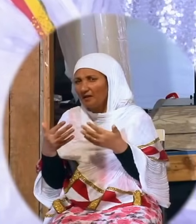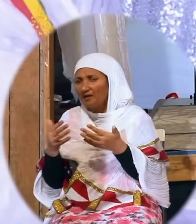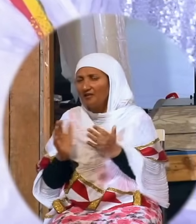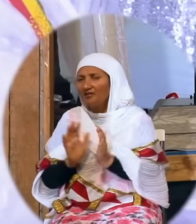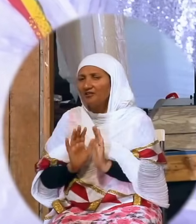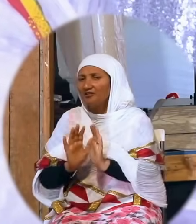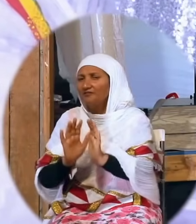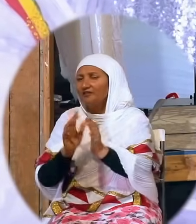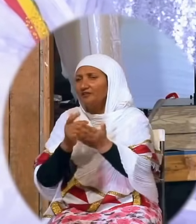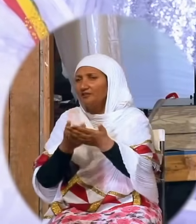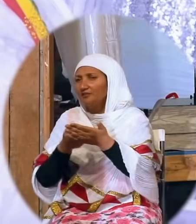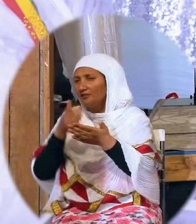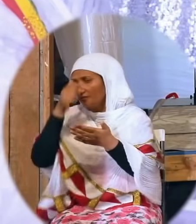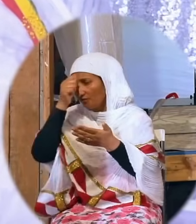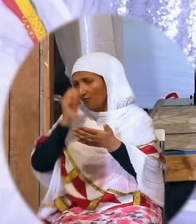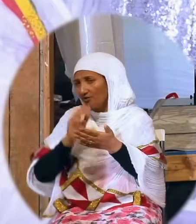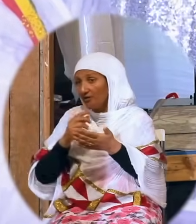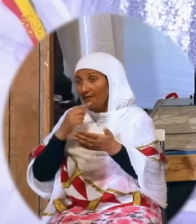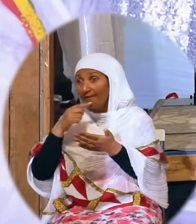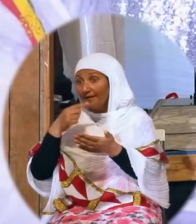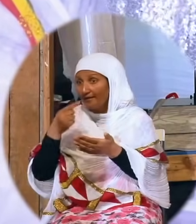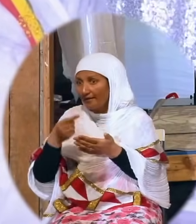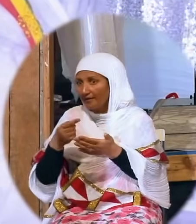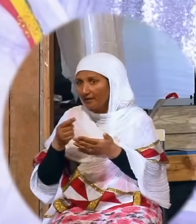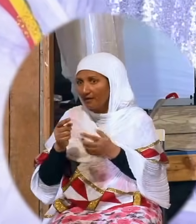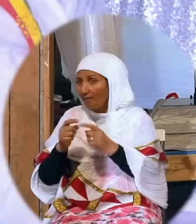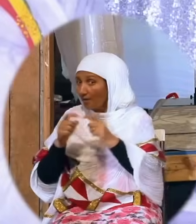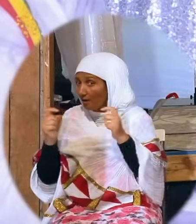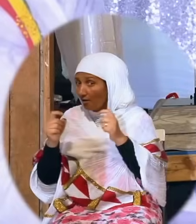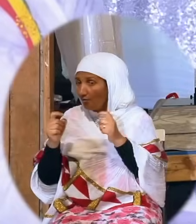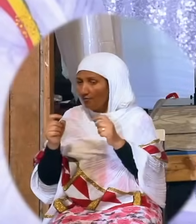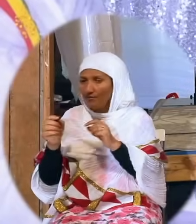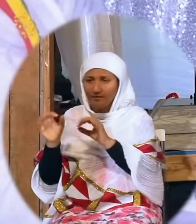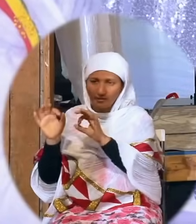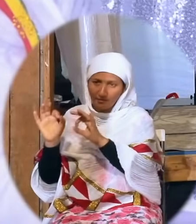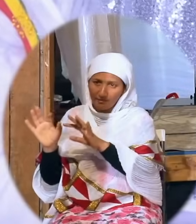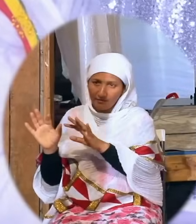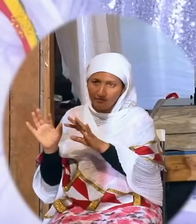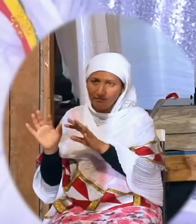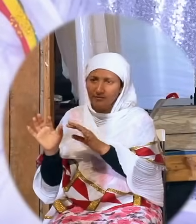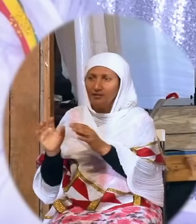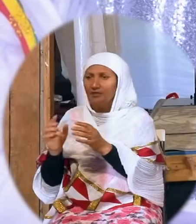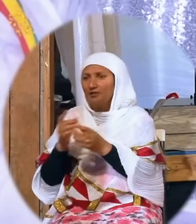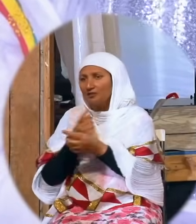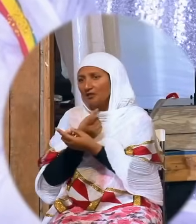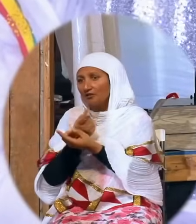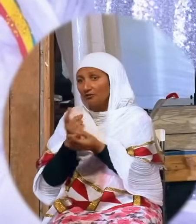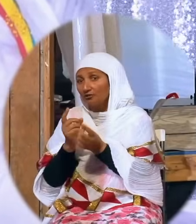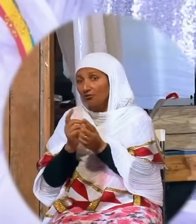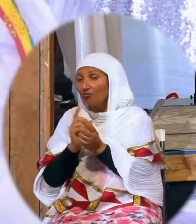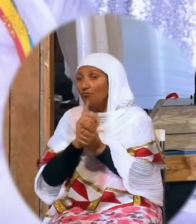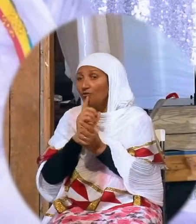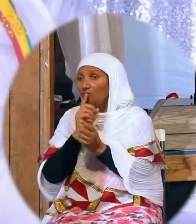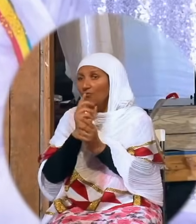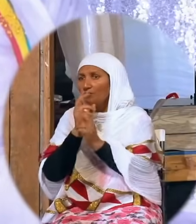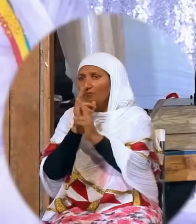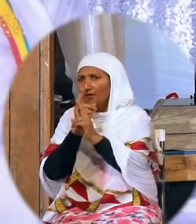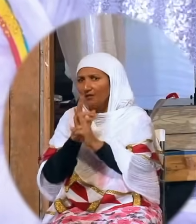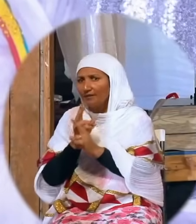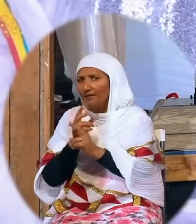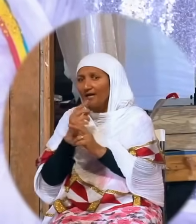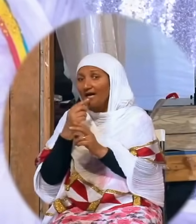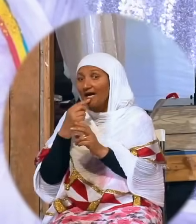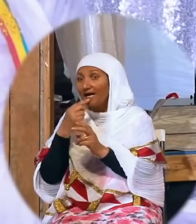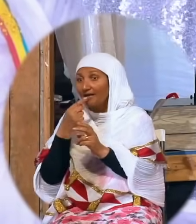ገፍተን እነዚያን ሰዎች መናገር መቃወም የለብንም ነፃነታቸው መብታቸው ነው መከበር አለበት